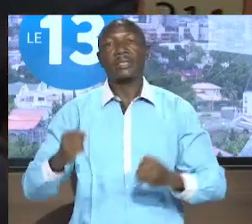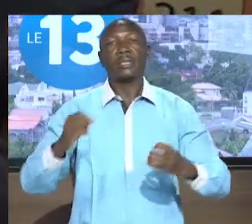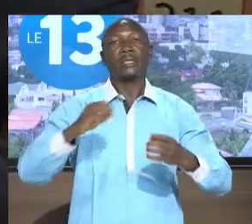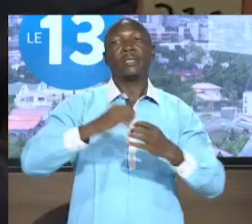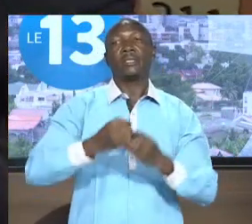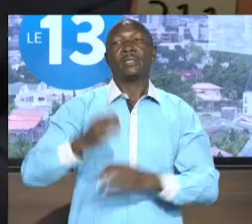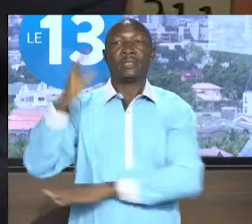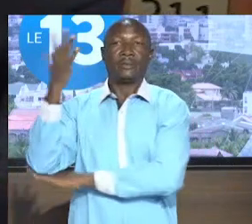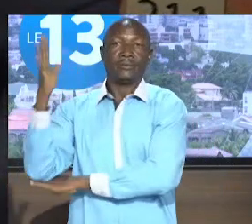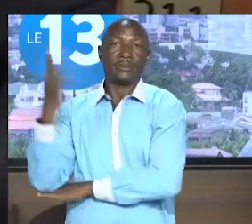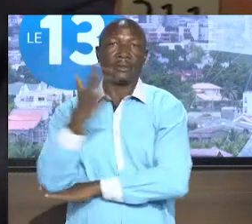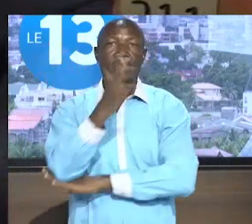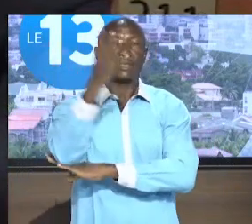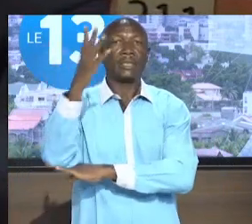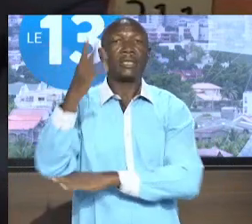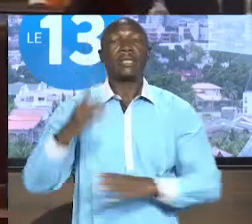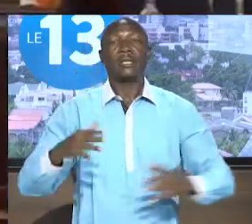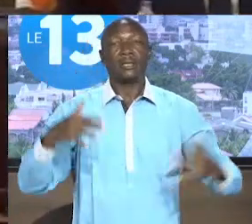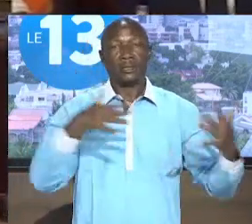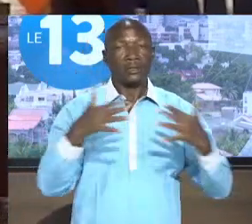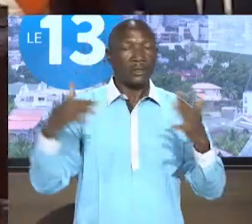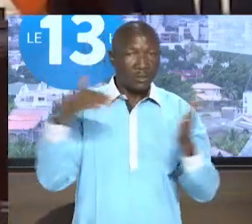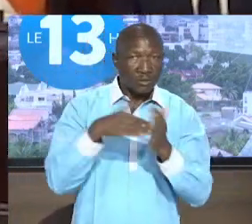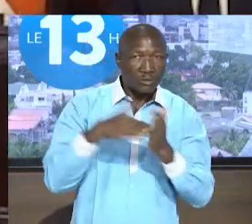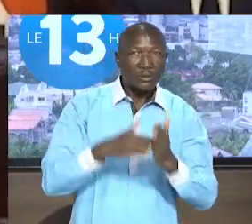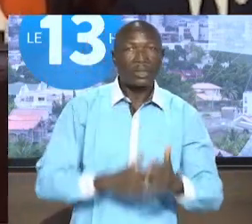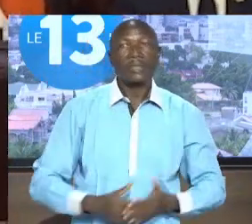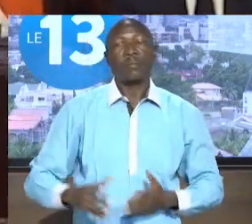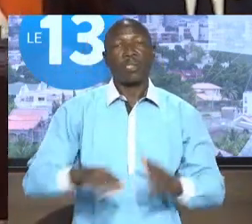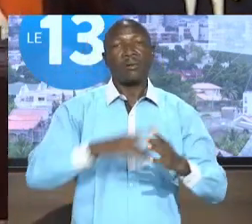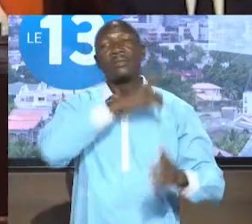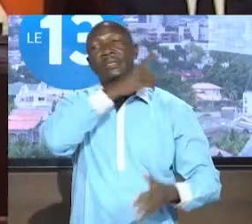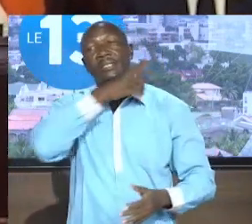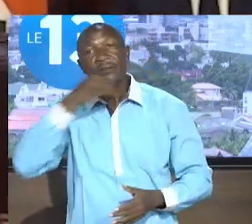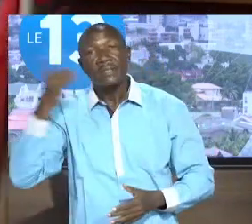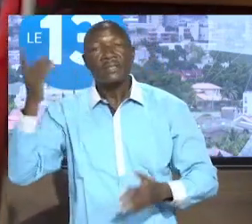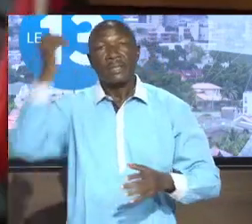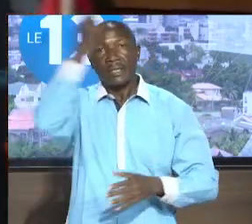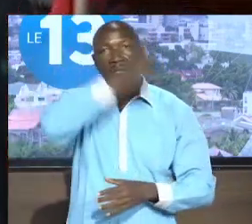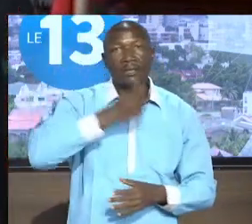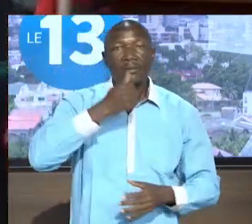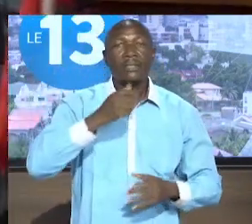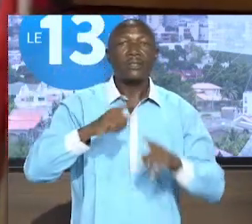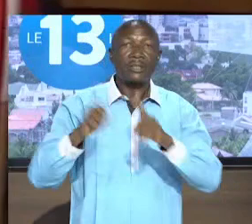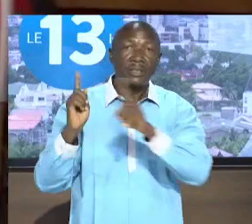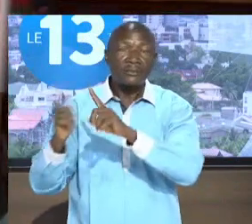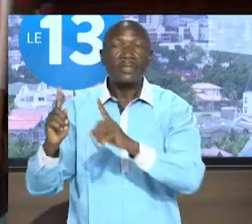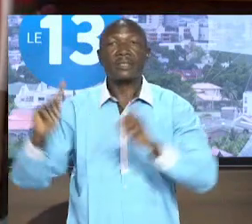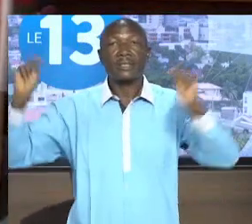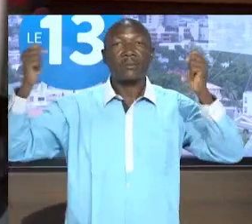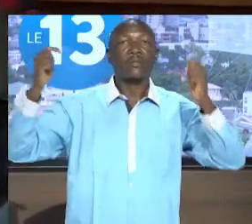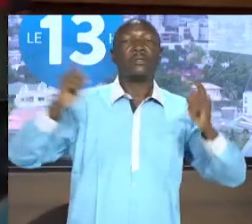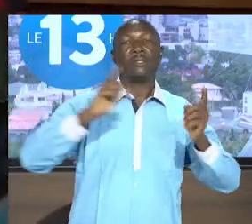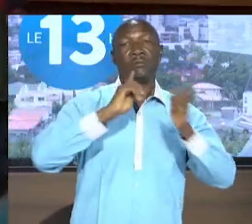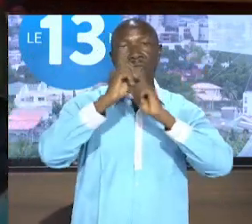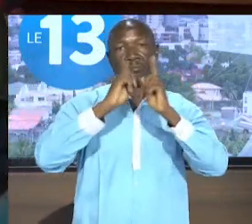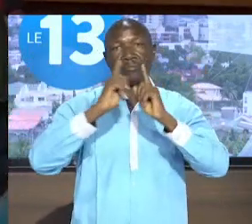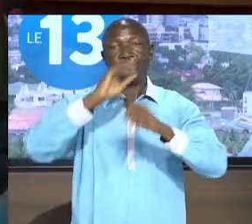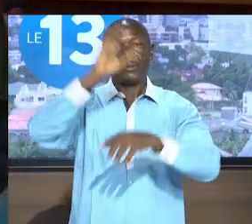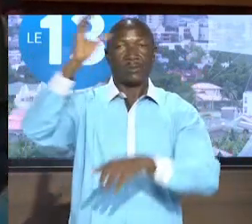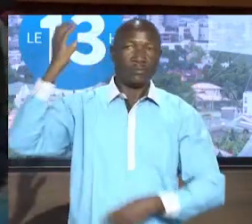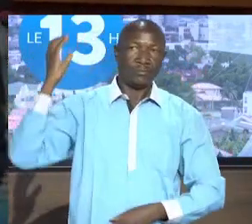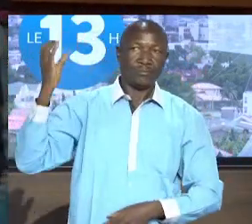et de la lutte contre la désertification en Afrique sont les différents thèmes qui seront abordés à cette conférence.